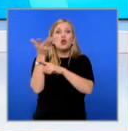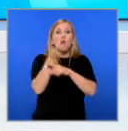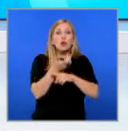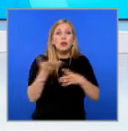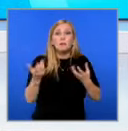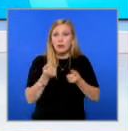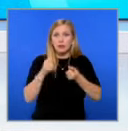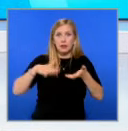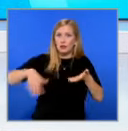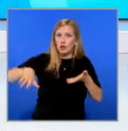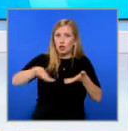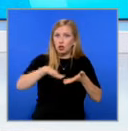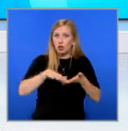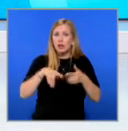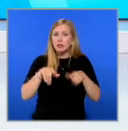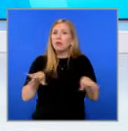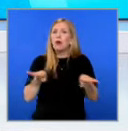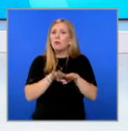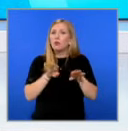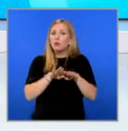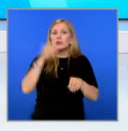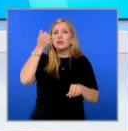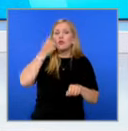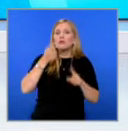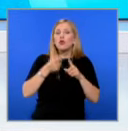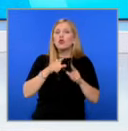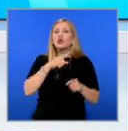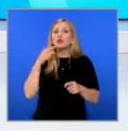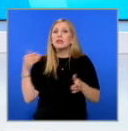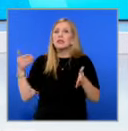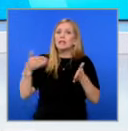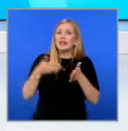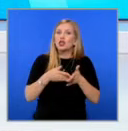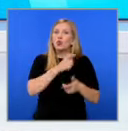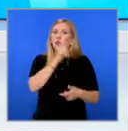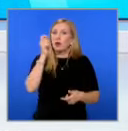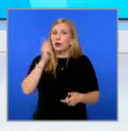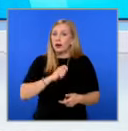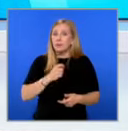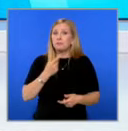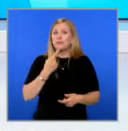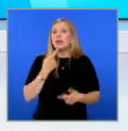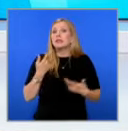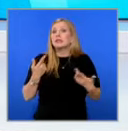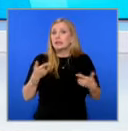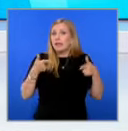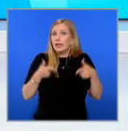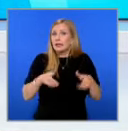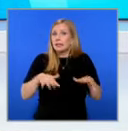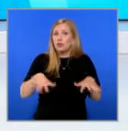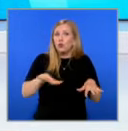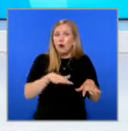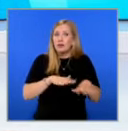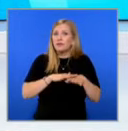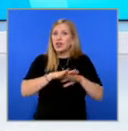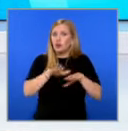територия останките са подобни на използваните от русия срещу украйна за бързо променящата се ситуация в черно